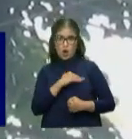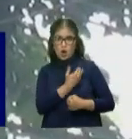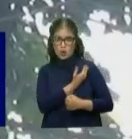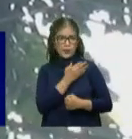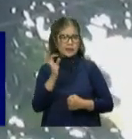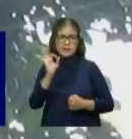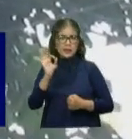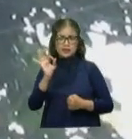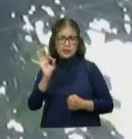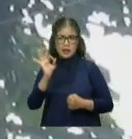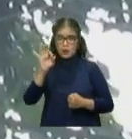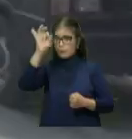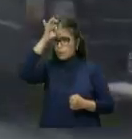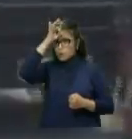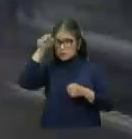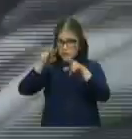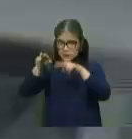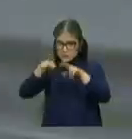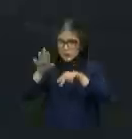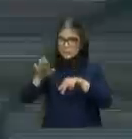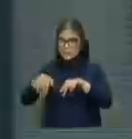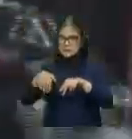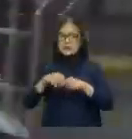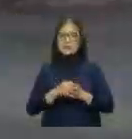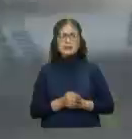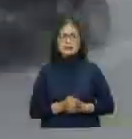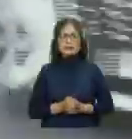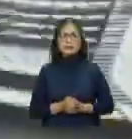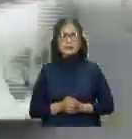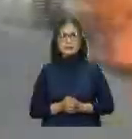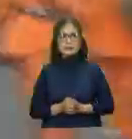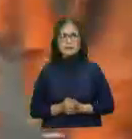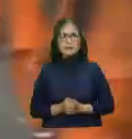terbakarnya kabel. Dari Jakarta, Rio Manik, iNews, melaporkan.